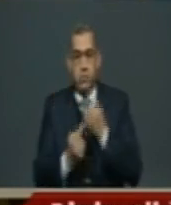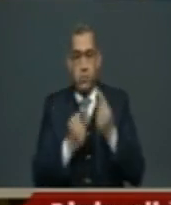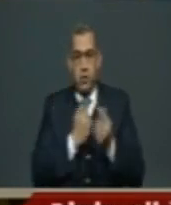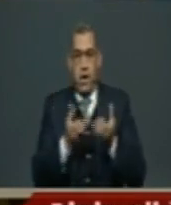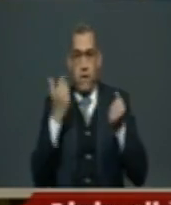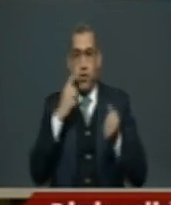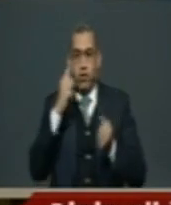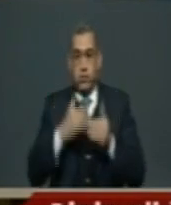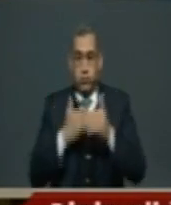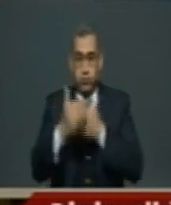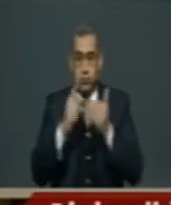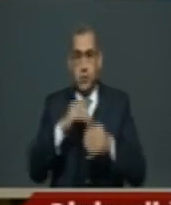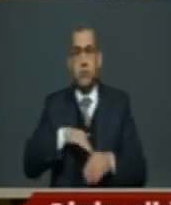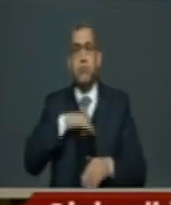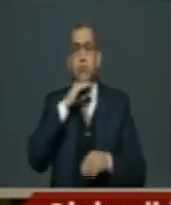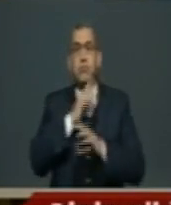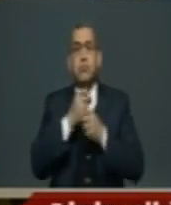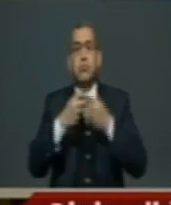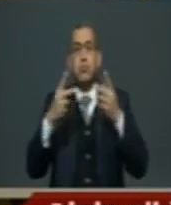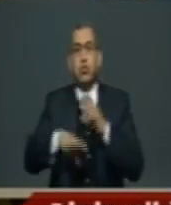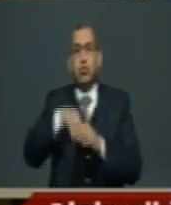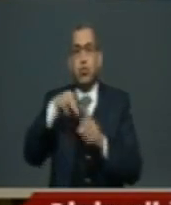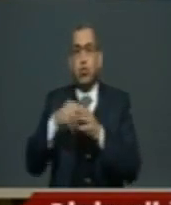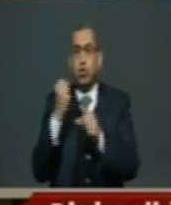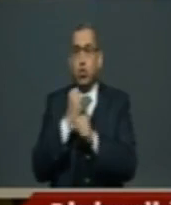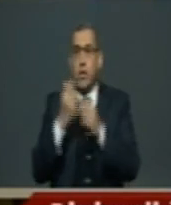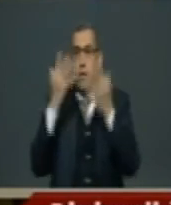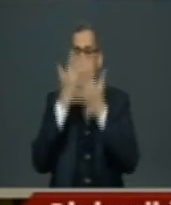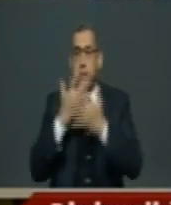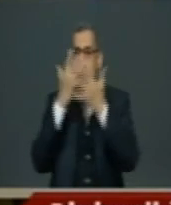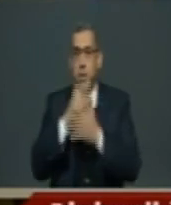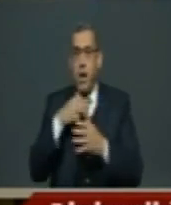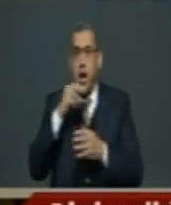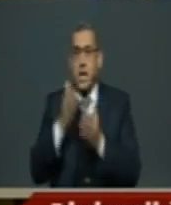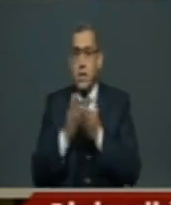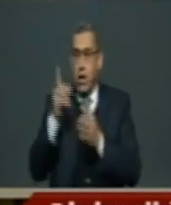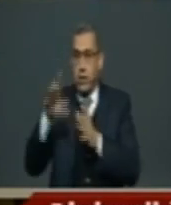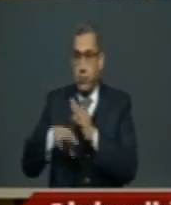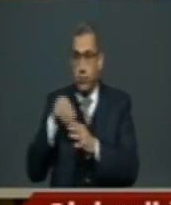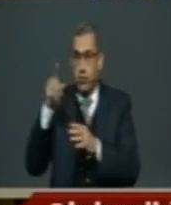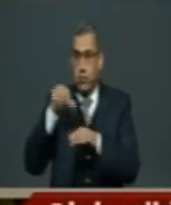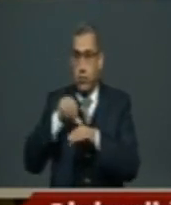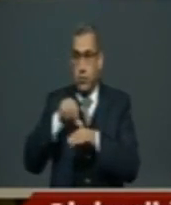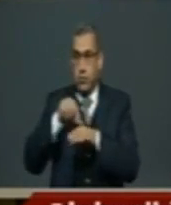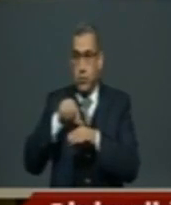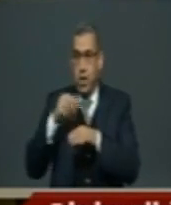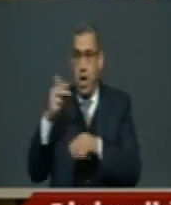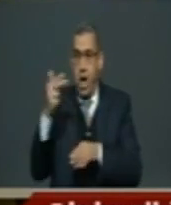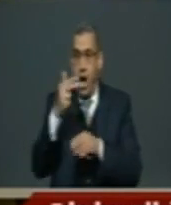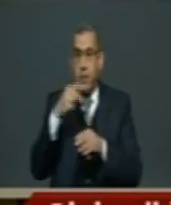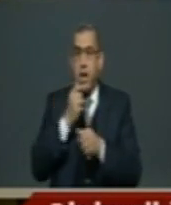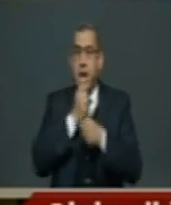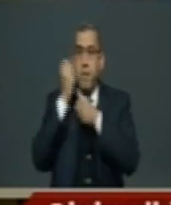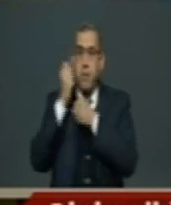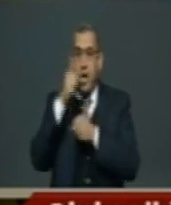الذاتي بعد الانتهاء من تشغيل مصنع القناة اللي هو موجود في غرب المنيا، وده من